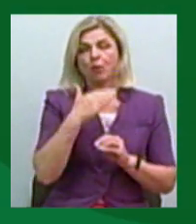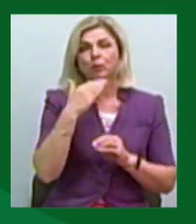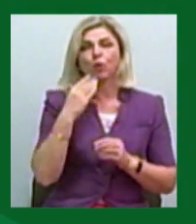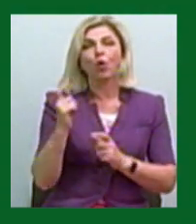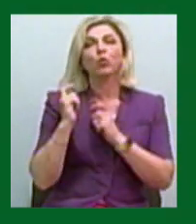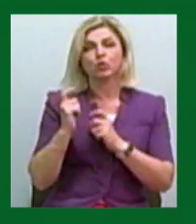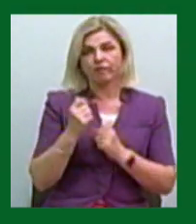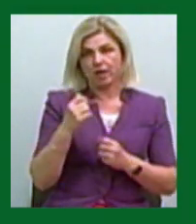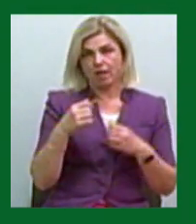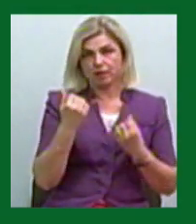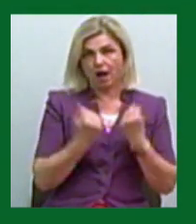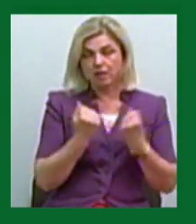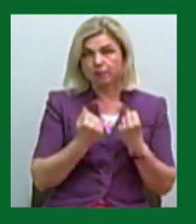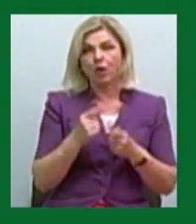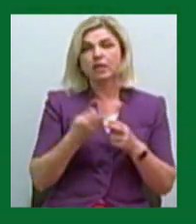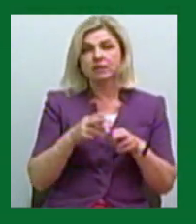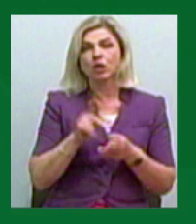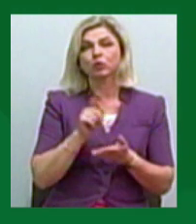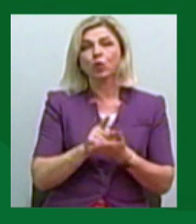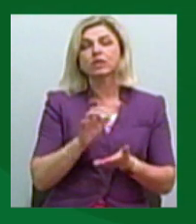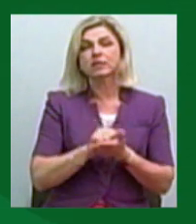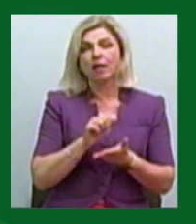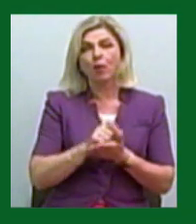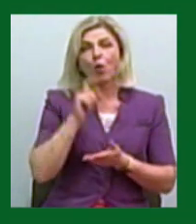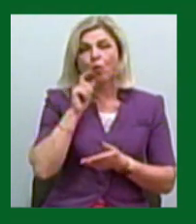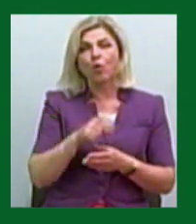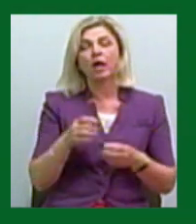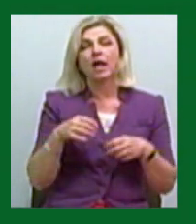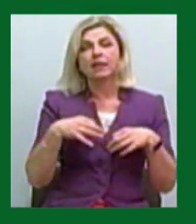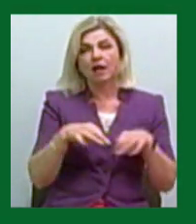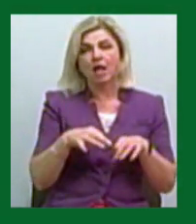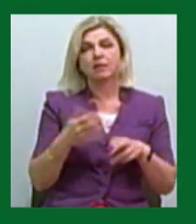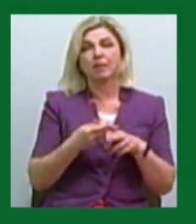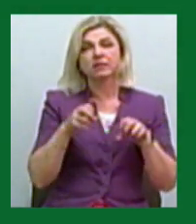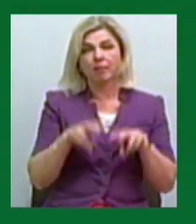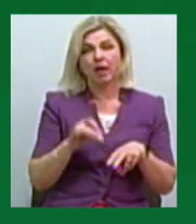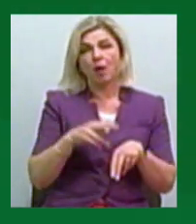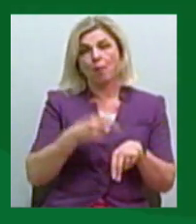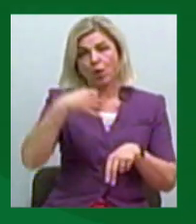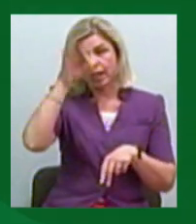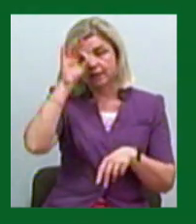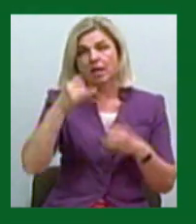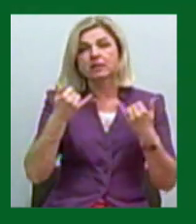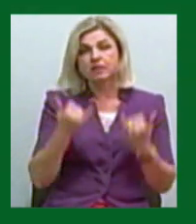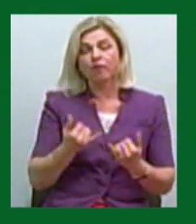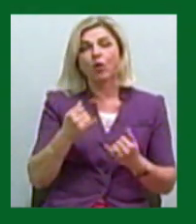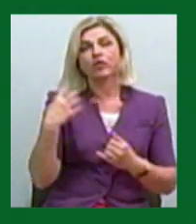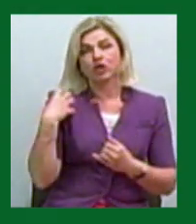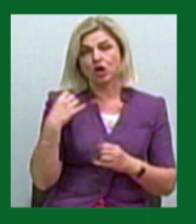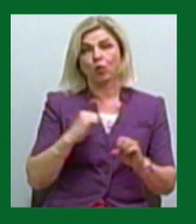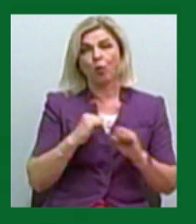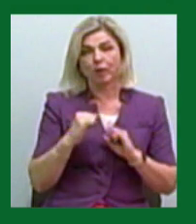багатотонажним транспортом. Цим має займатися Укртрансбезпека та поліція. Сьогодні заступник начальника управління